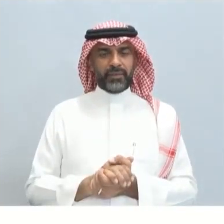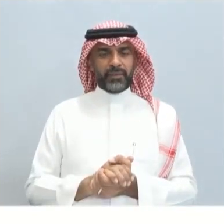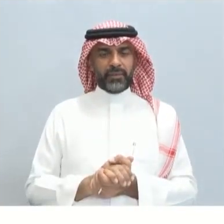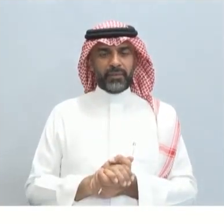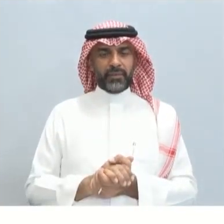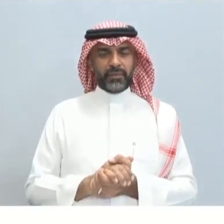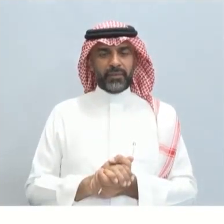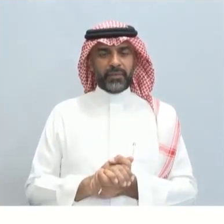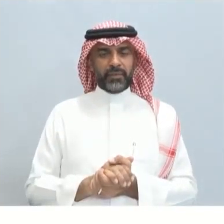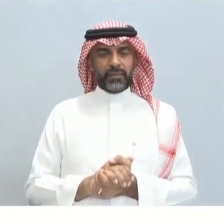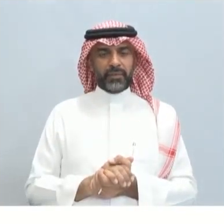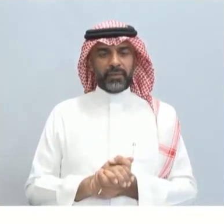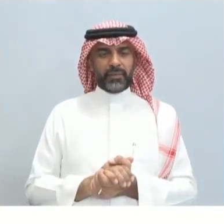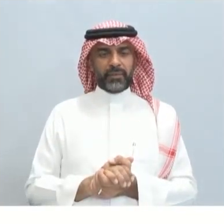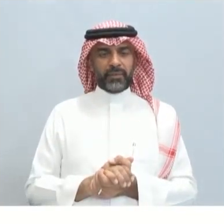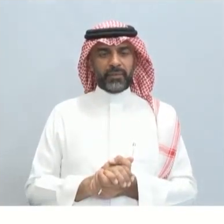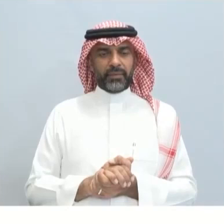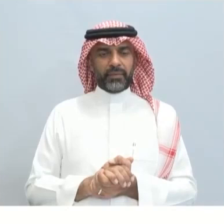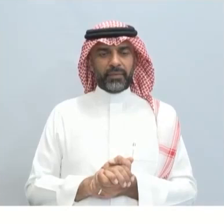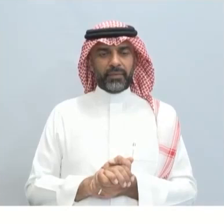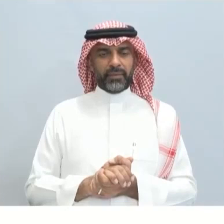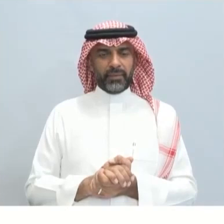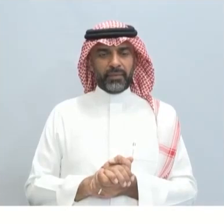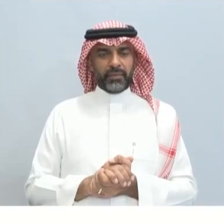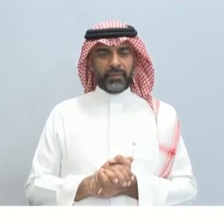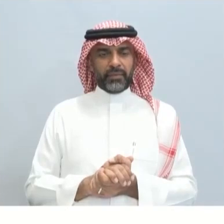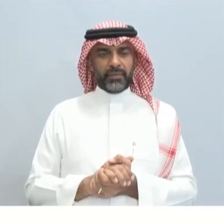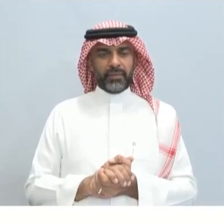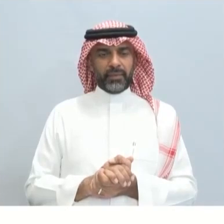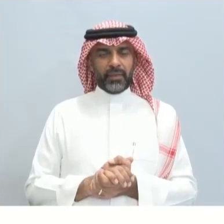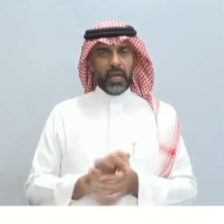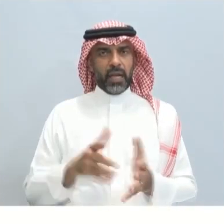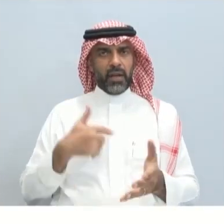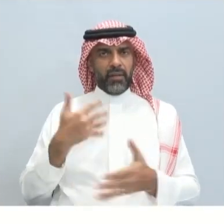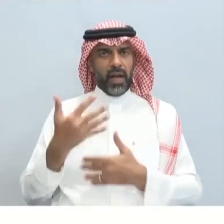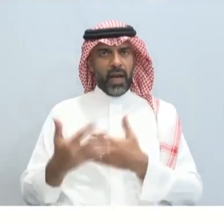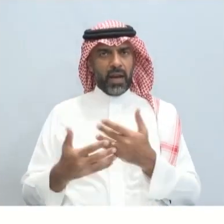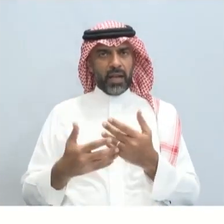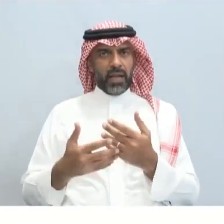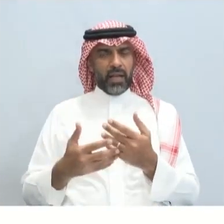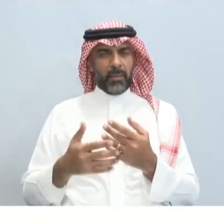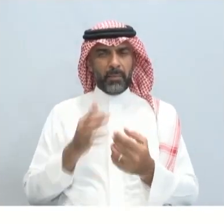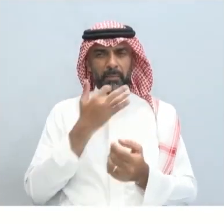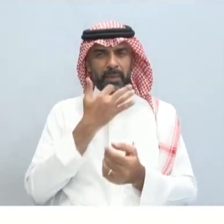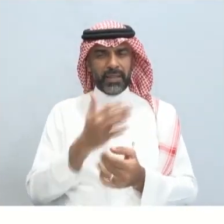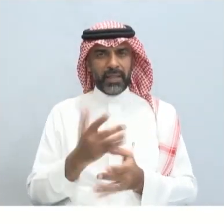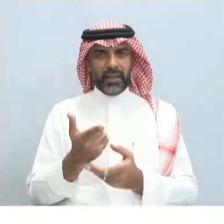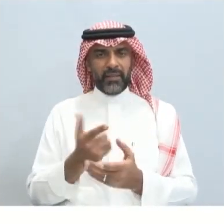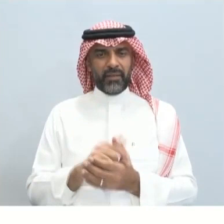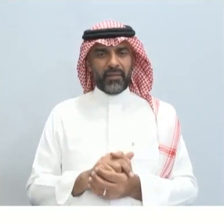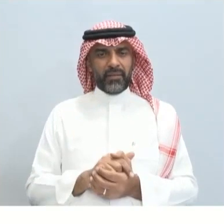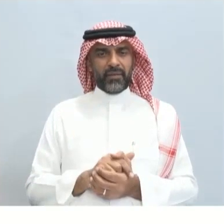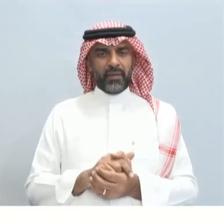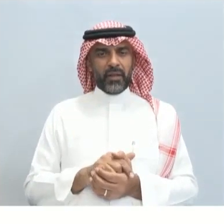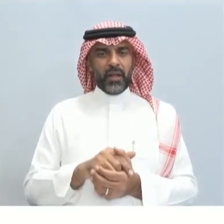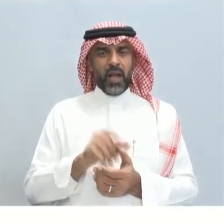تتحرك حركه توافقيه بسيطه كيف ممكن تتحرك حركه توافقيه بسيطه نعم احسنت